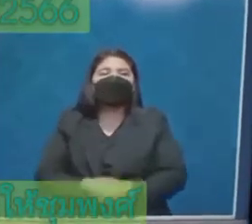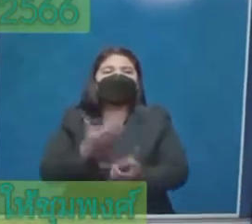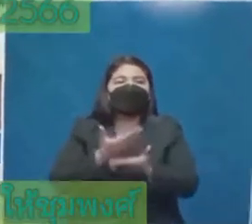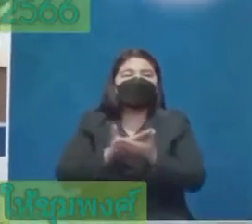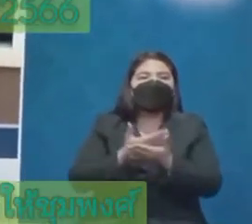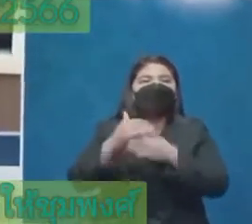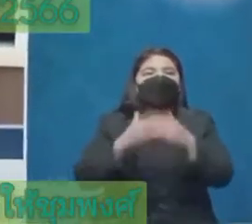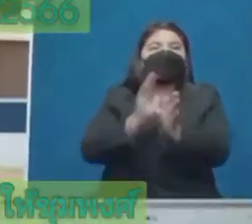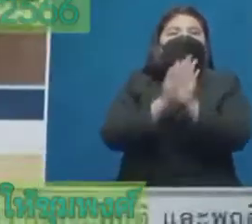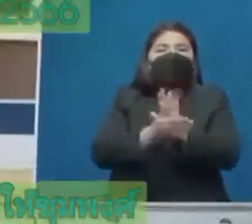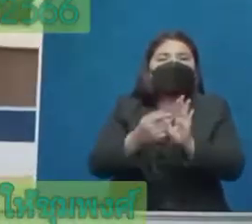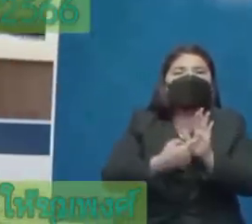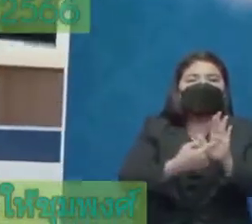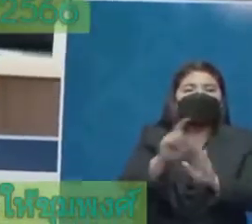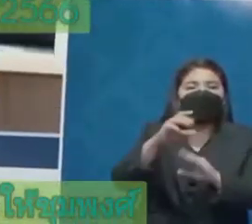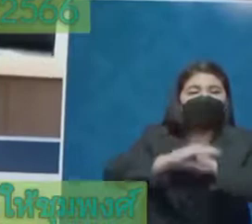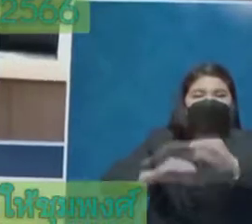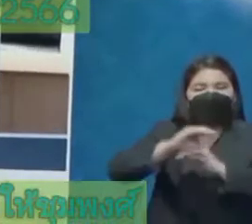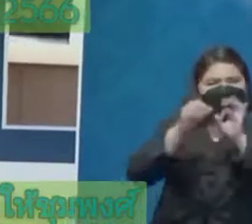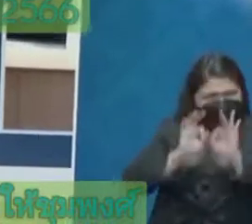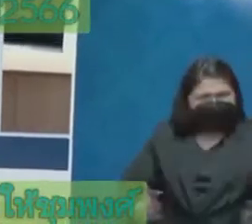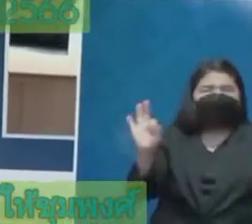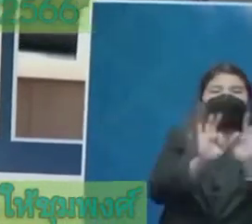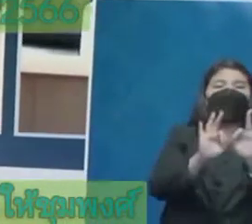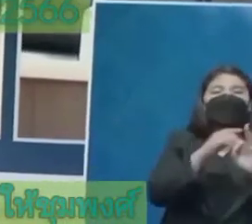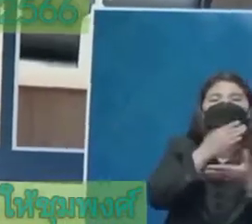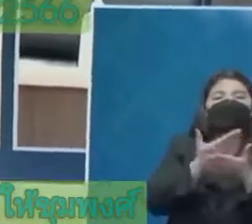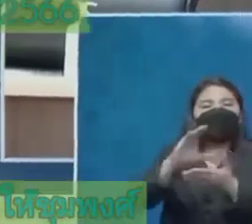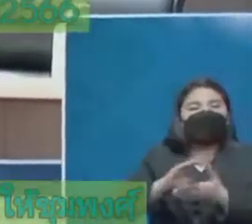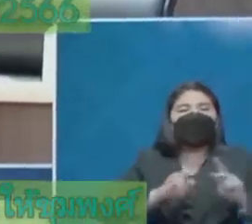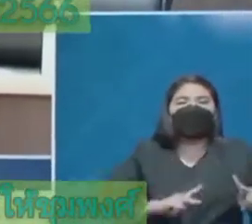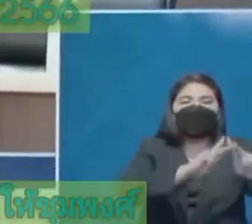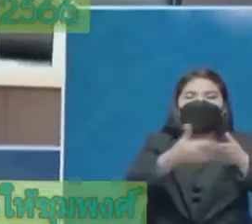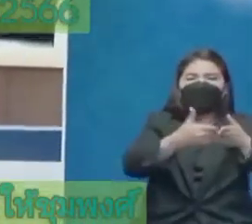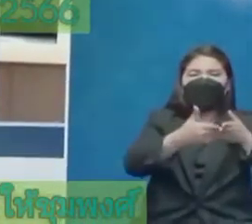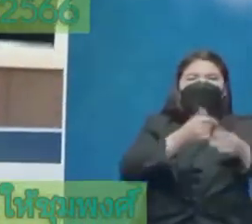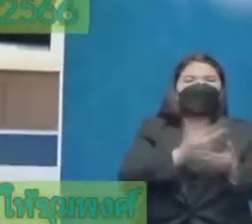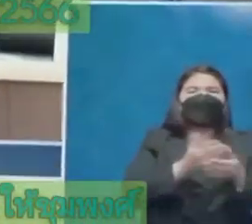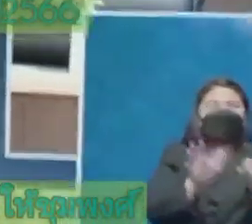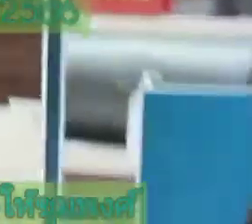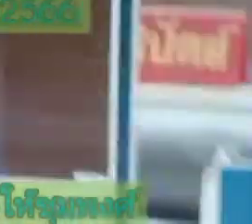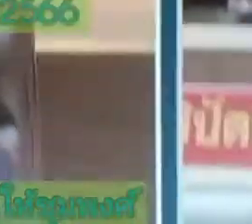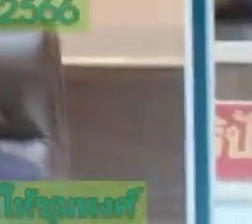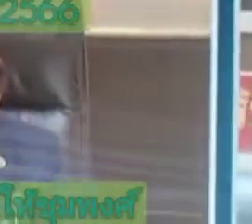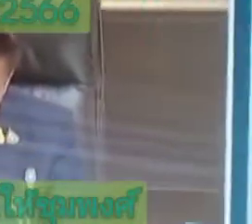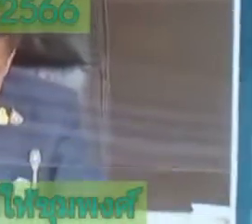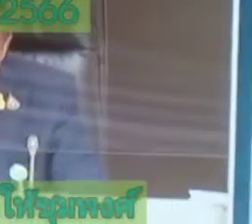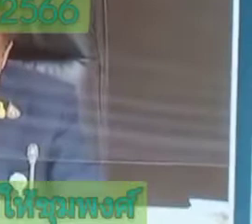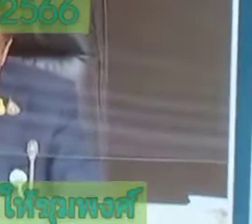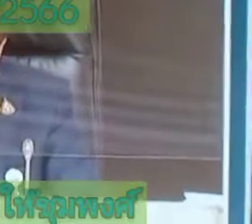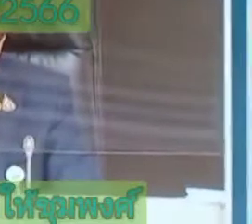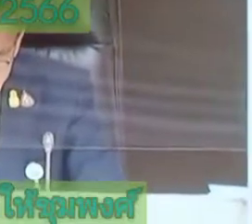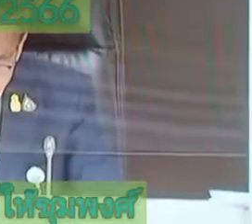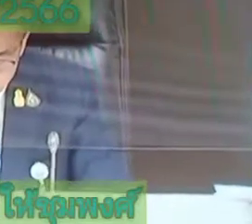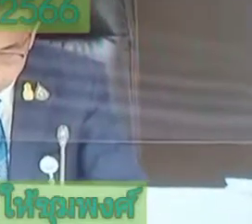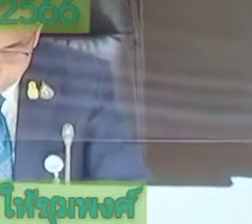การนั้นเป็นงบที่ในกรณีที่เป็นโครงการที่มีความสำคัญและงบประมาณของแต่ละกระทรวงที่รับผิดชอบโดยตรงนั้นไม่เพียงพอหรือของงบประมาณหรือหน่วยงานอื่นที่สาม